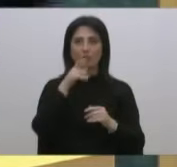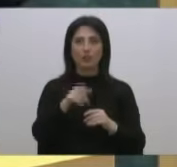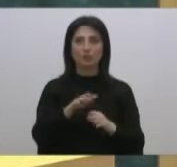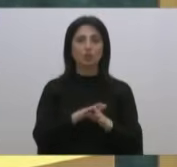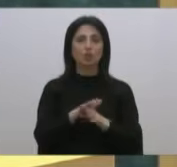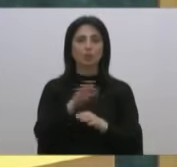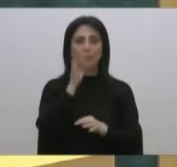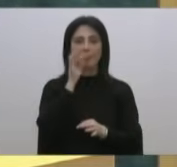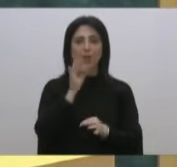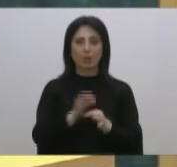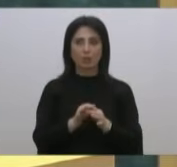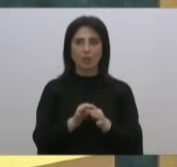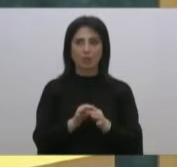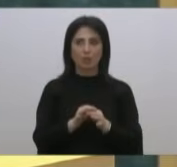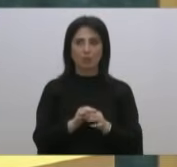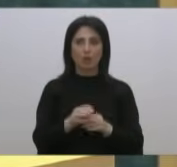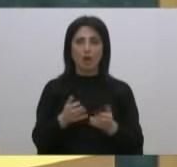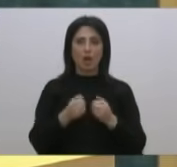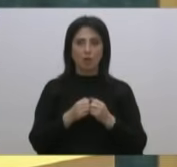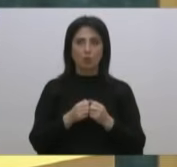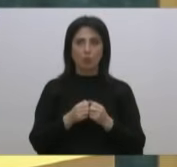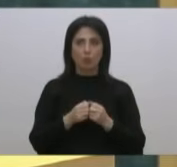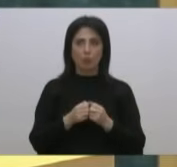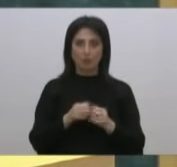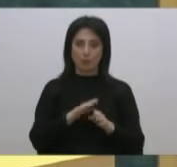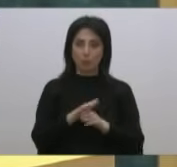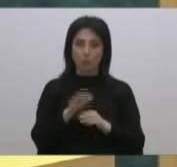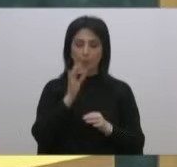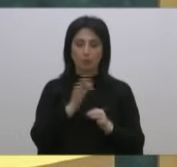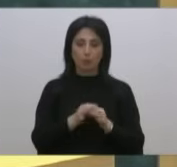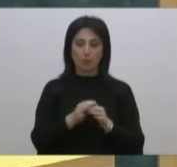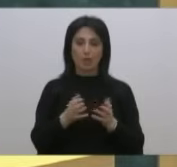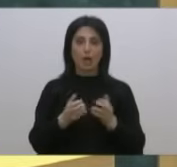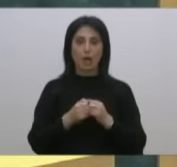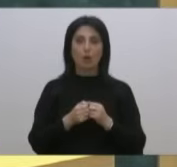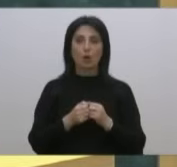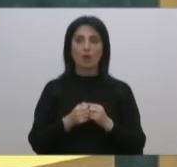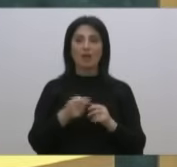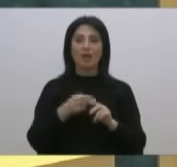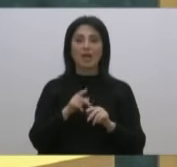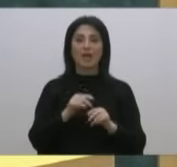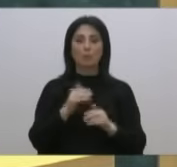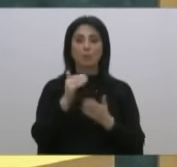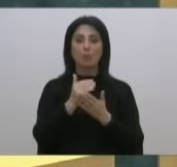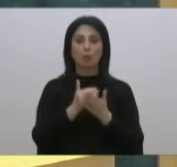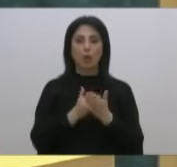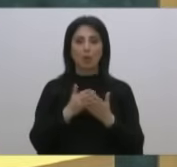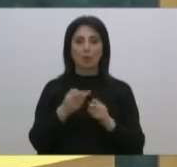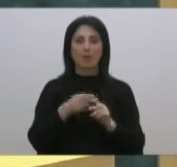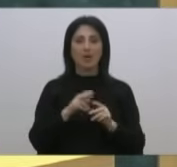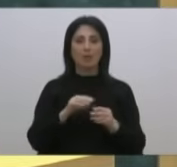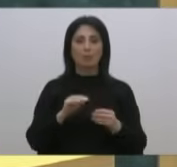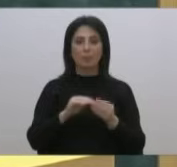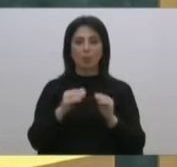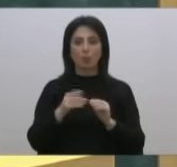dros sruli pasukhisgebloba aigo, sruli pasukhisgebloba aigo im programebze